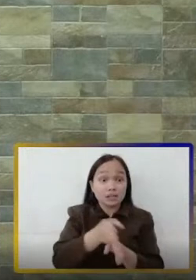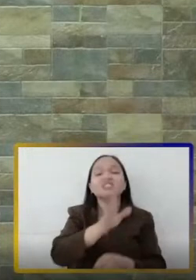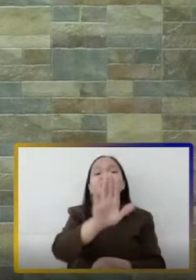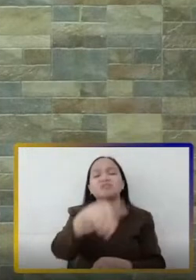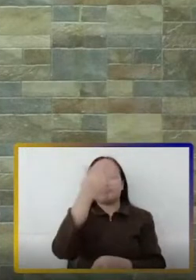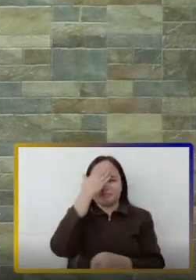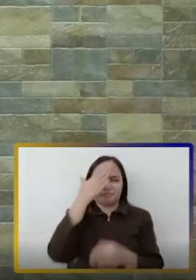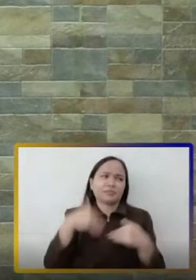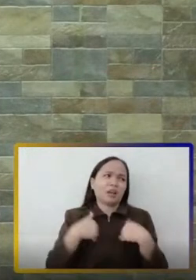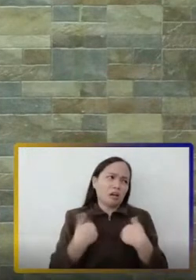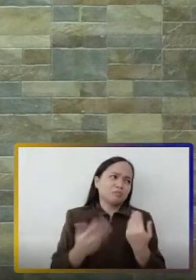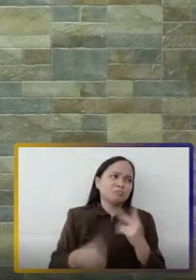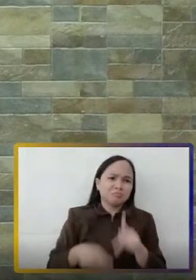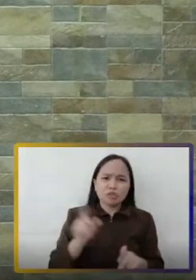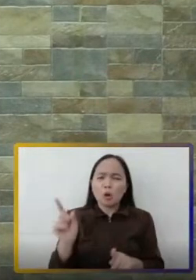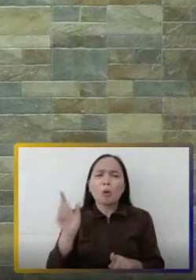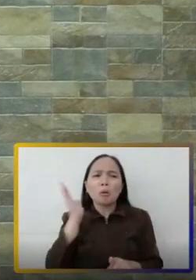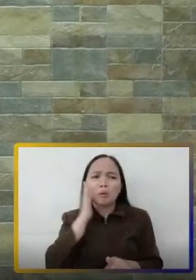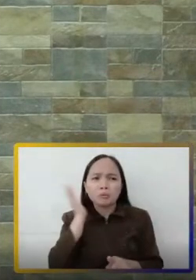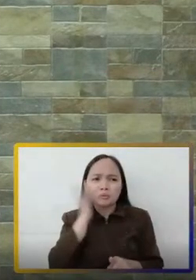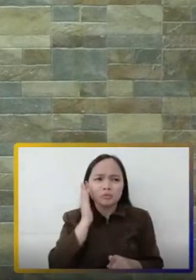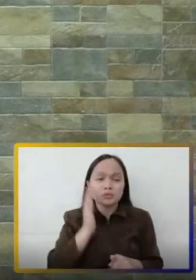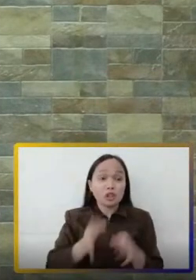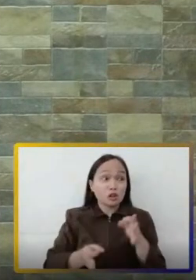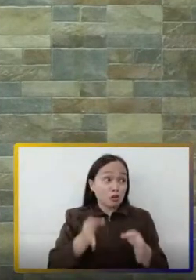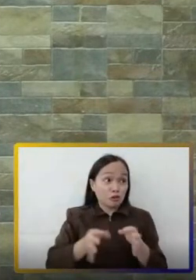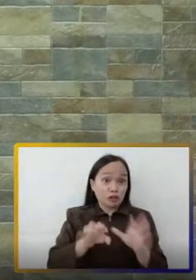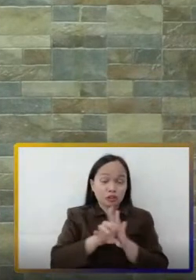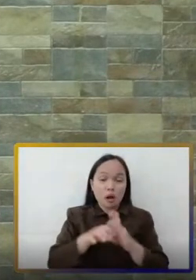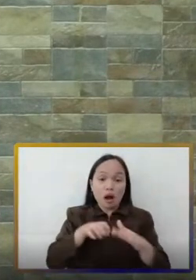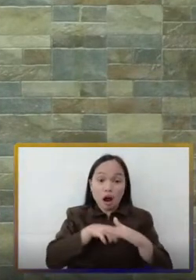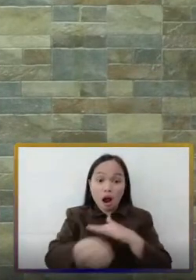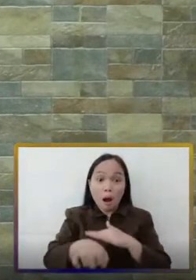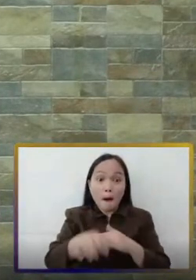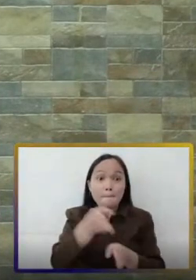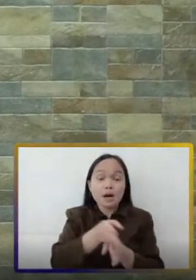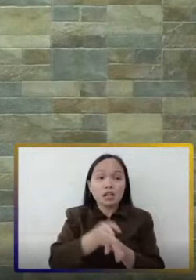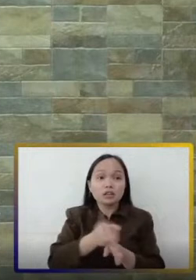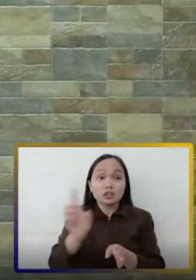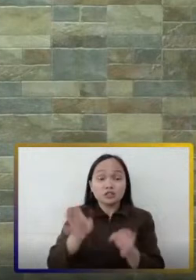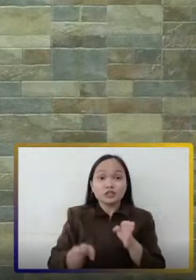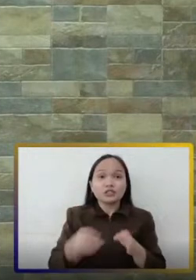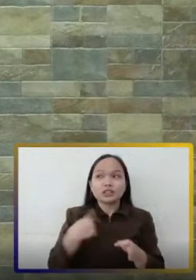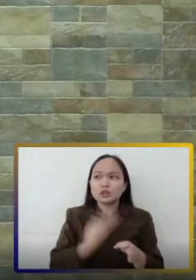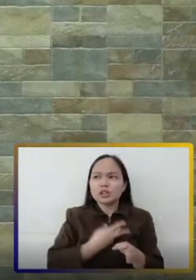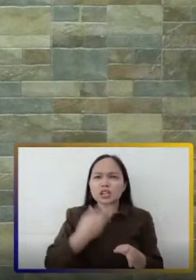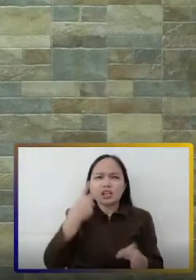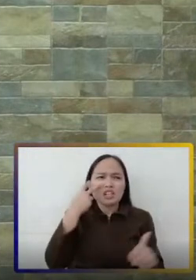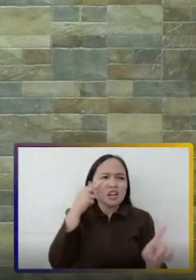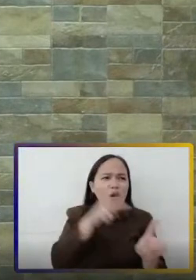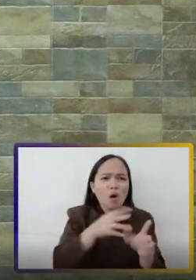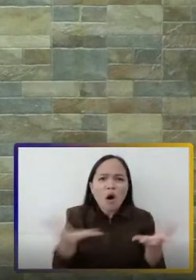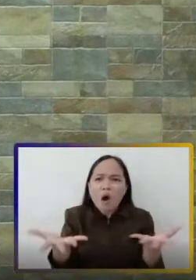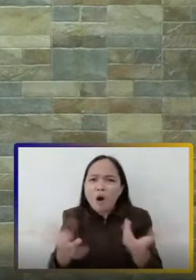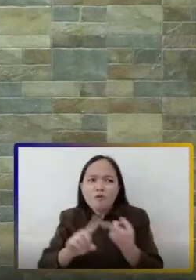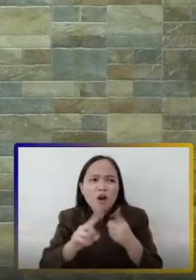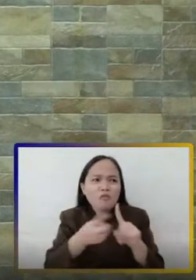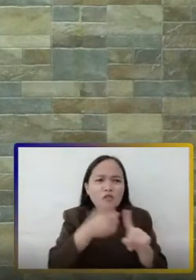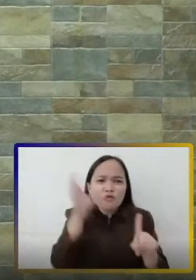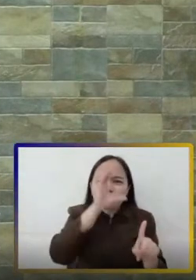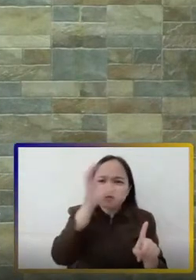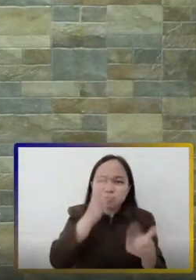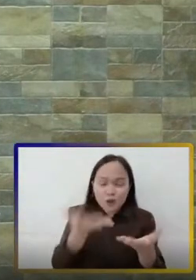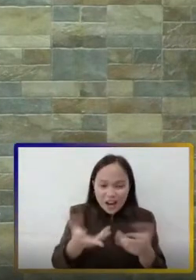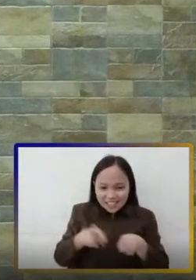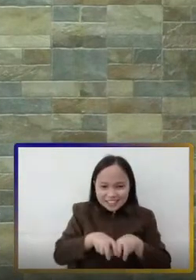you know what I'm talking about. Di ba? Pag pumasok kayo sa bus, pag may lakad tayo, hahanapin niyo yung mga kaibigan ninyo.